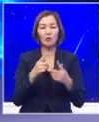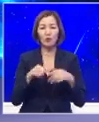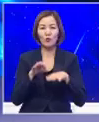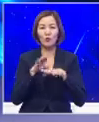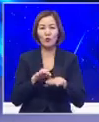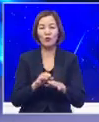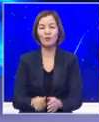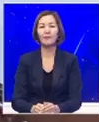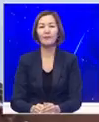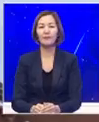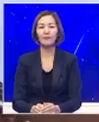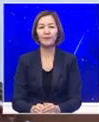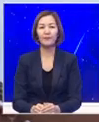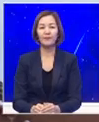болды.